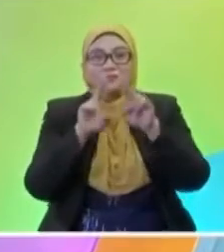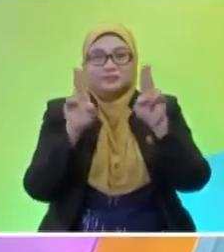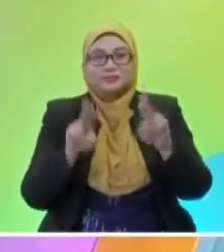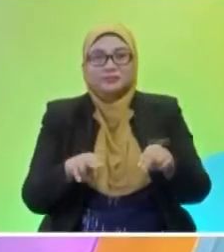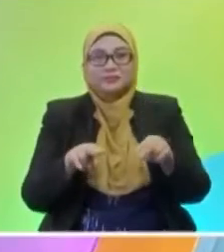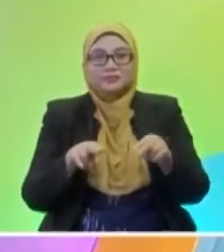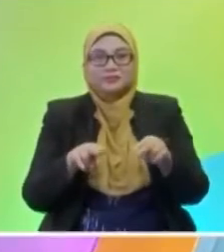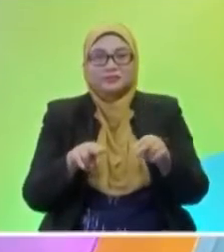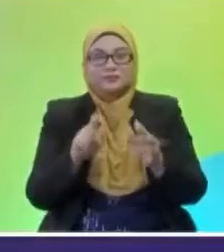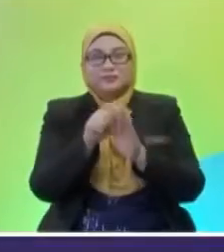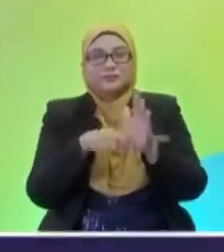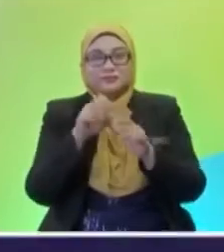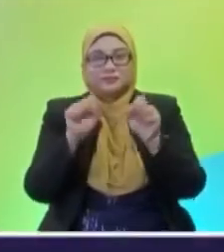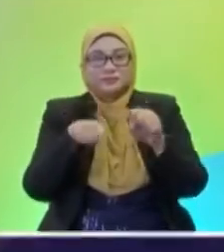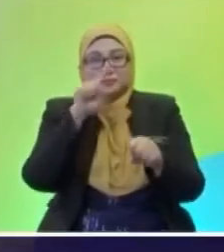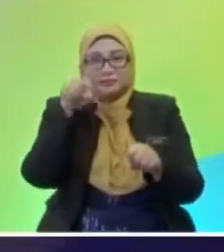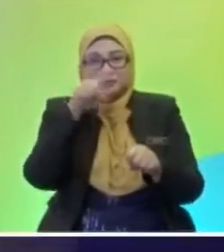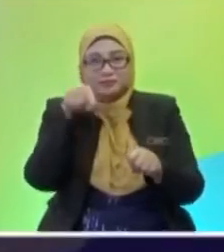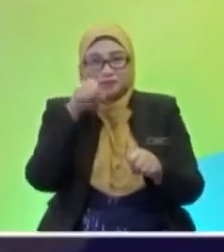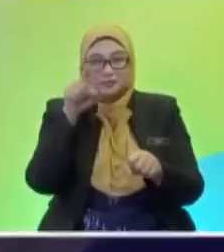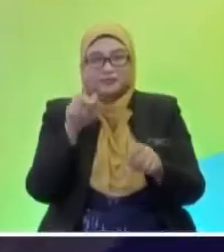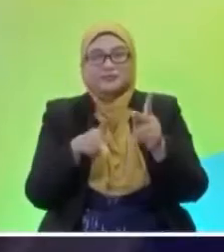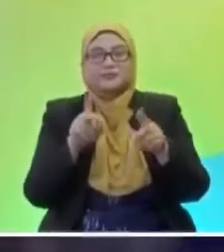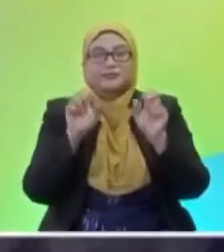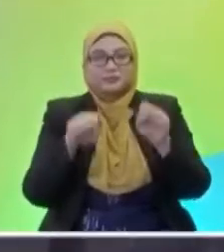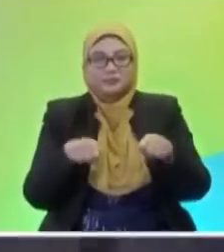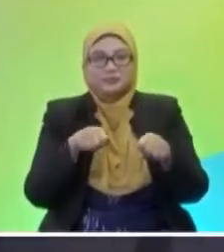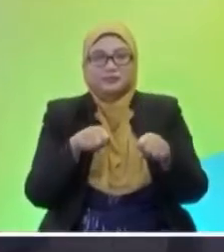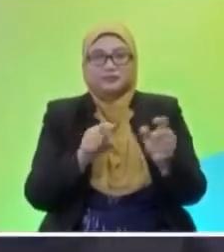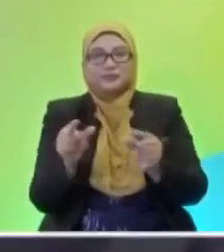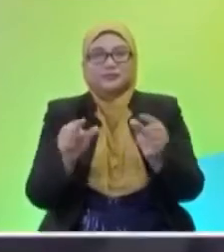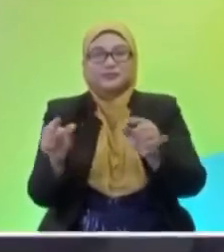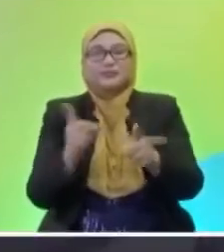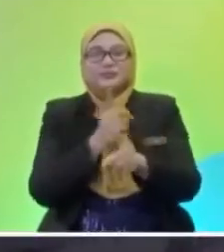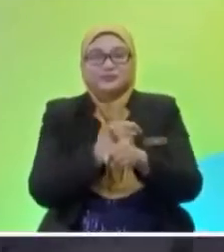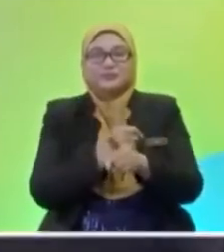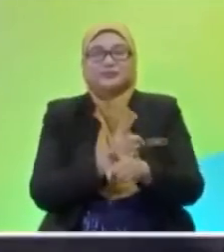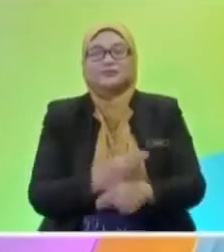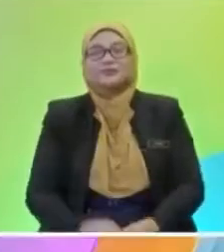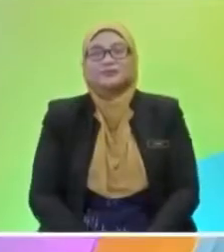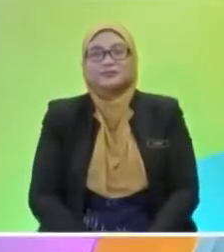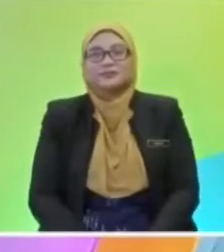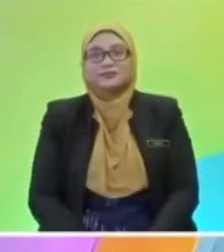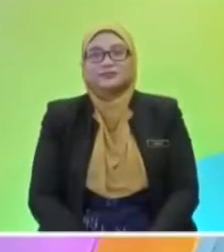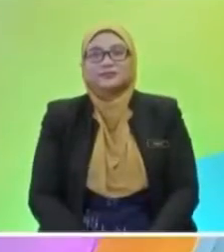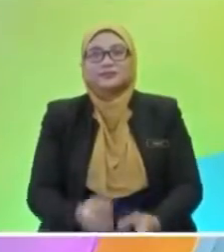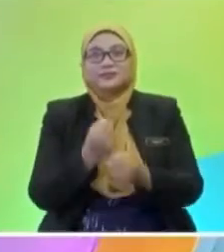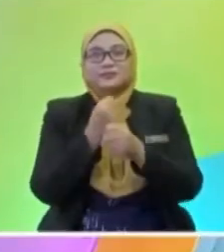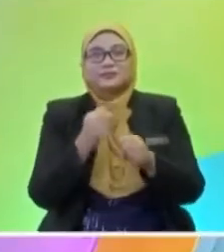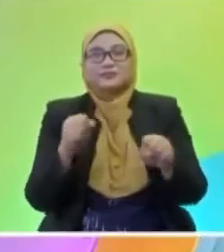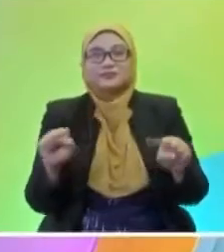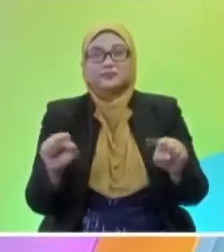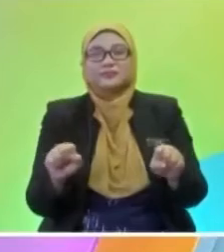berpusing. Okey, maknanya kalau berpusing tu betul lah kita punya pemasangan. Okey, selesai yang ini Syafiqah. Ya